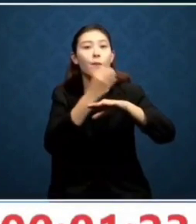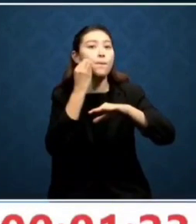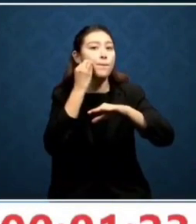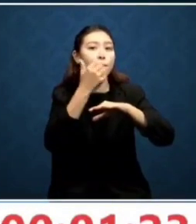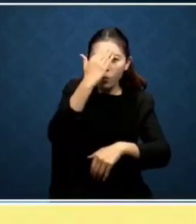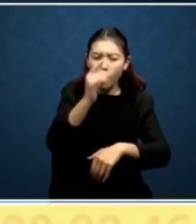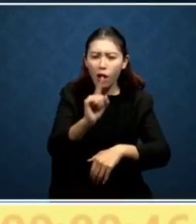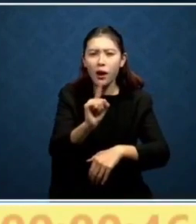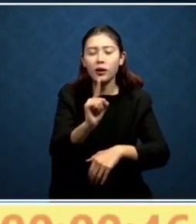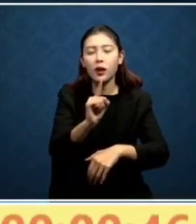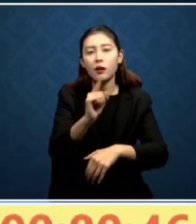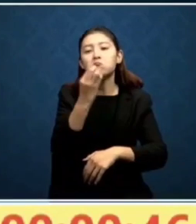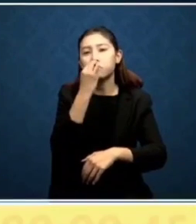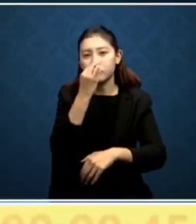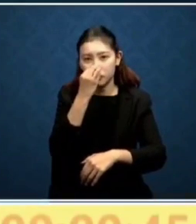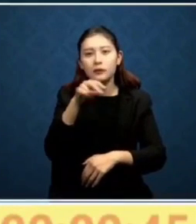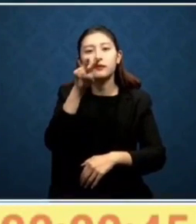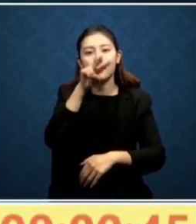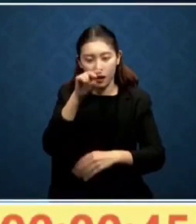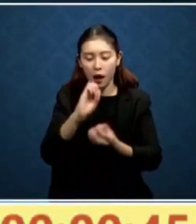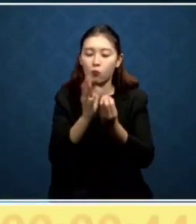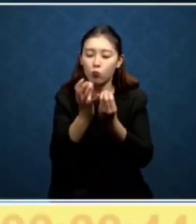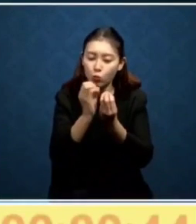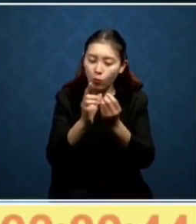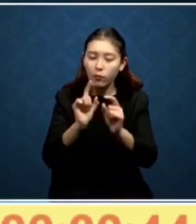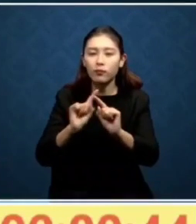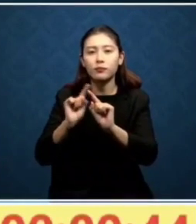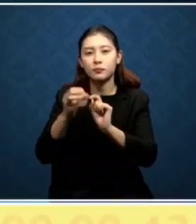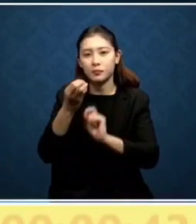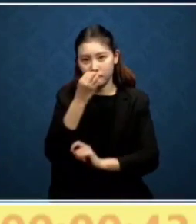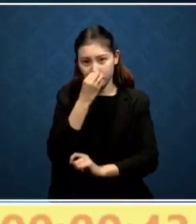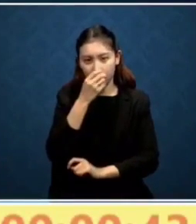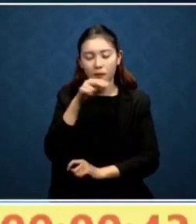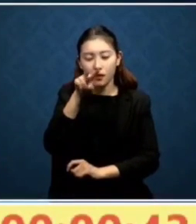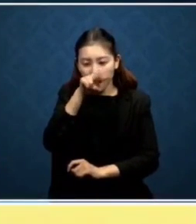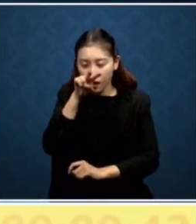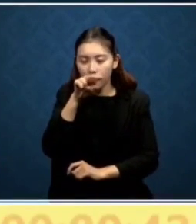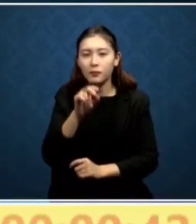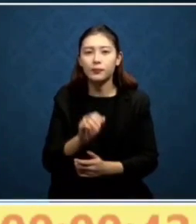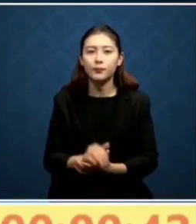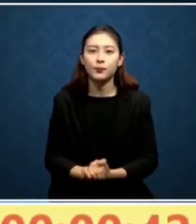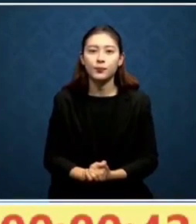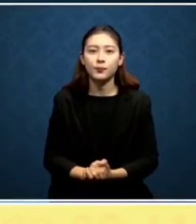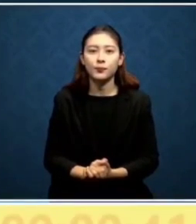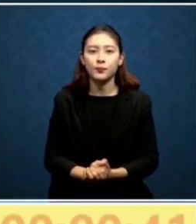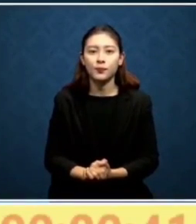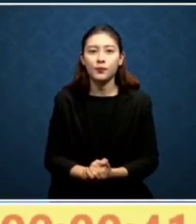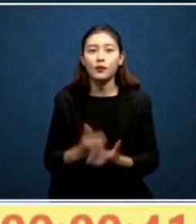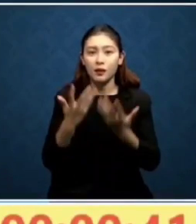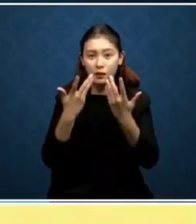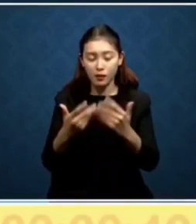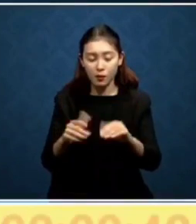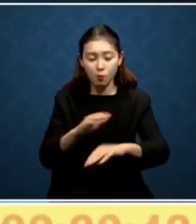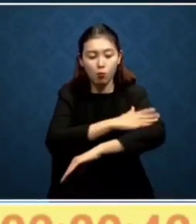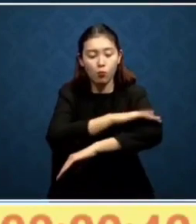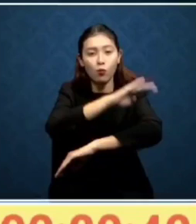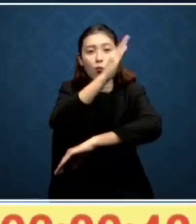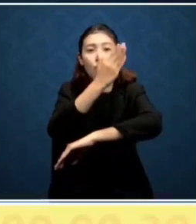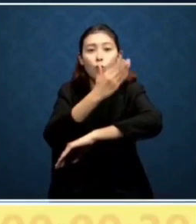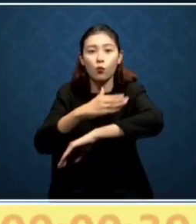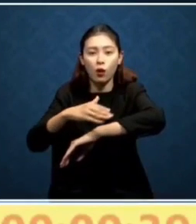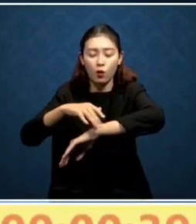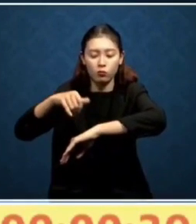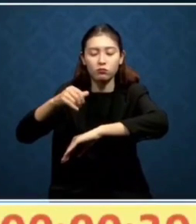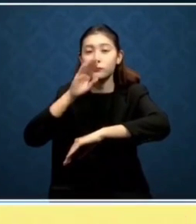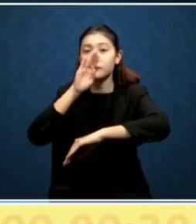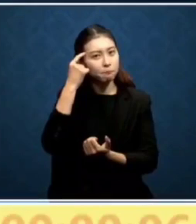าสมครชุมชนเพื่ใหมีการจดเวนเฝาระวางช้างปาภายใชุชนเทิมขึ้นพัฒนาระบบแ้งเตือนภายจุเฉินเพื่ให้รัมอกัสถานกณช้างป